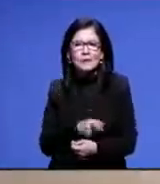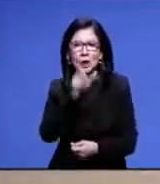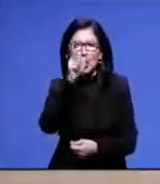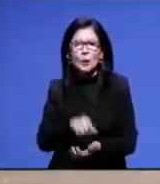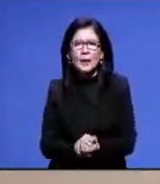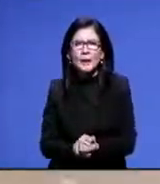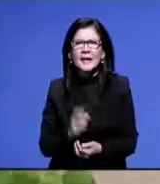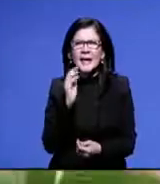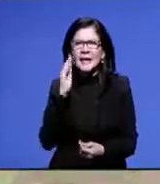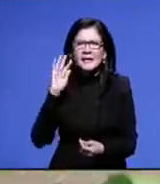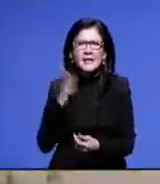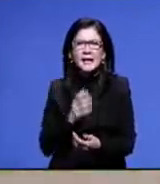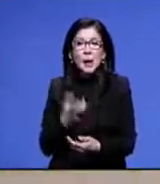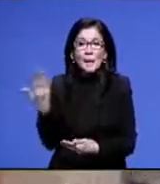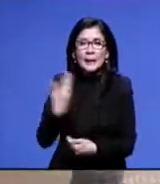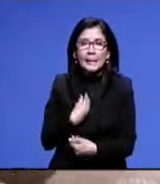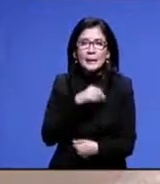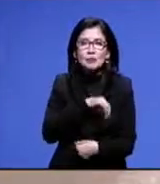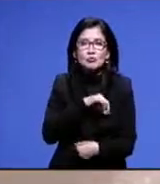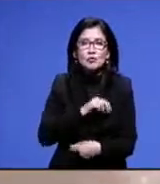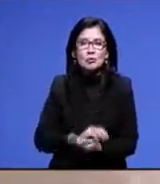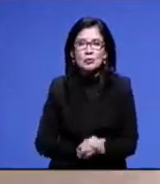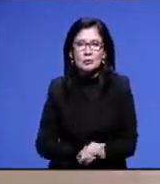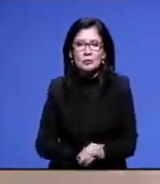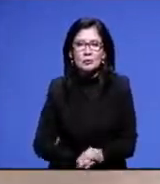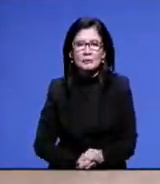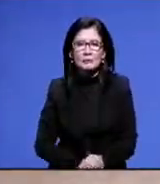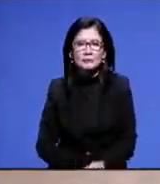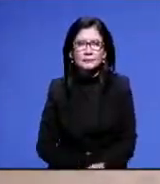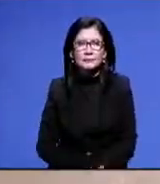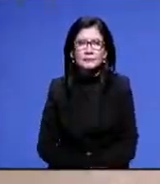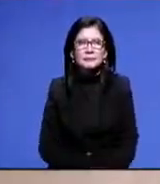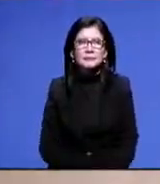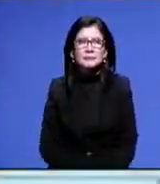untuk mendapatkan keuntungan. Abdi Febriadi, Polewali Mandar, Sulawesi Barat.